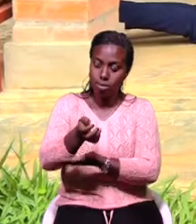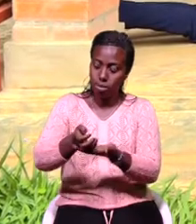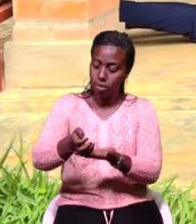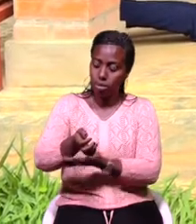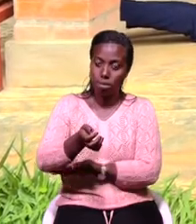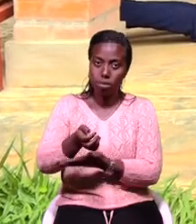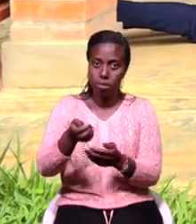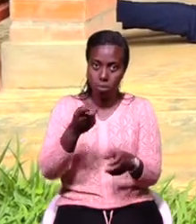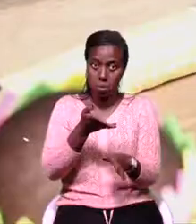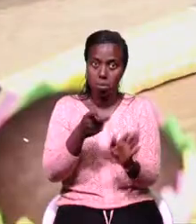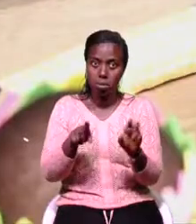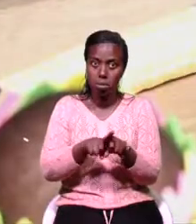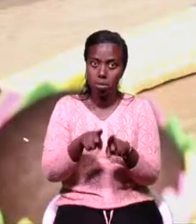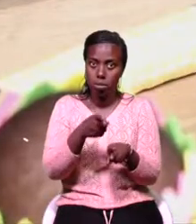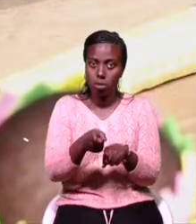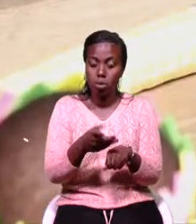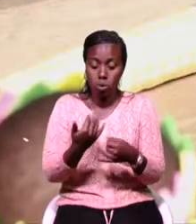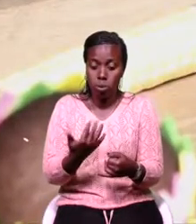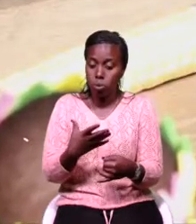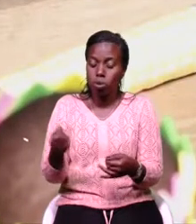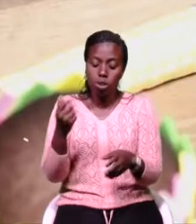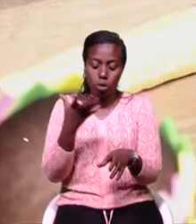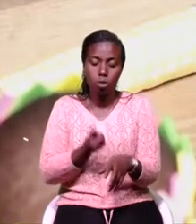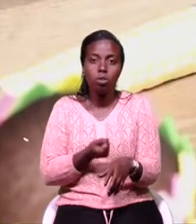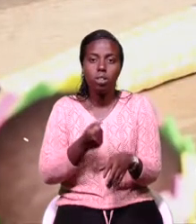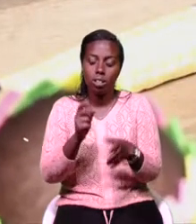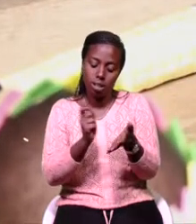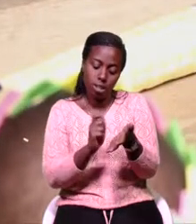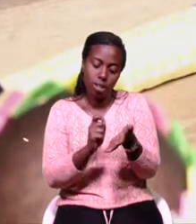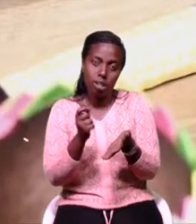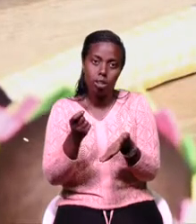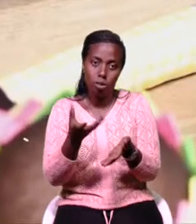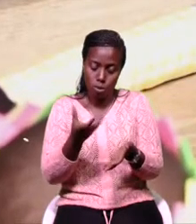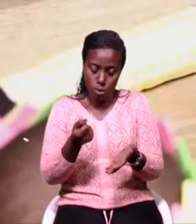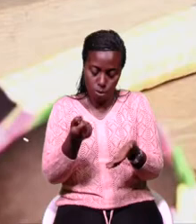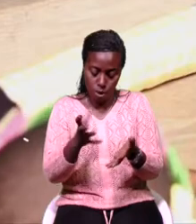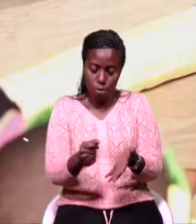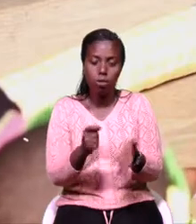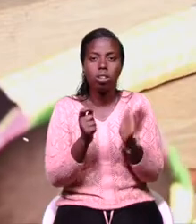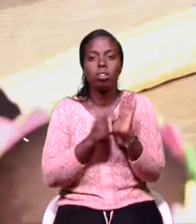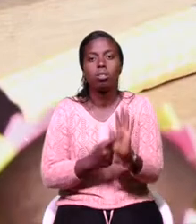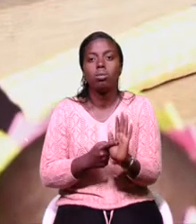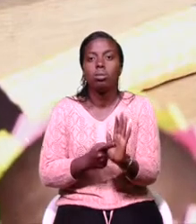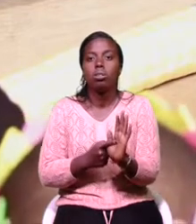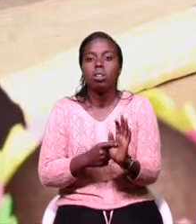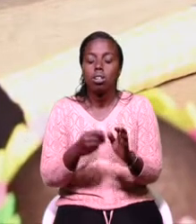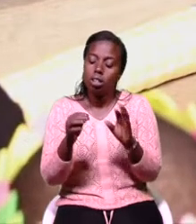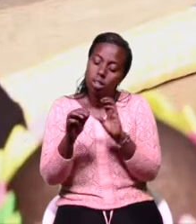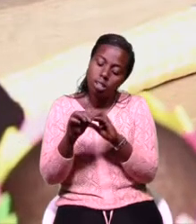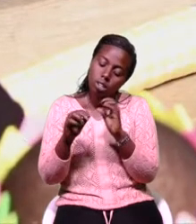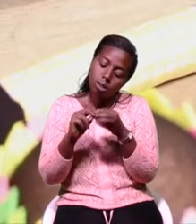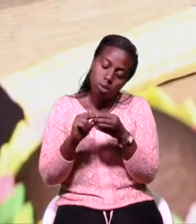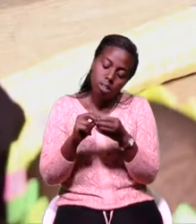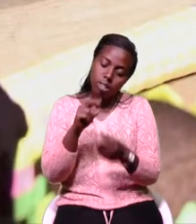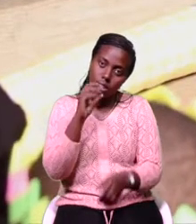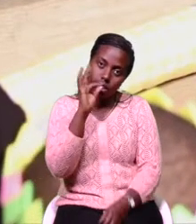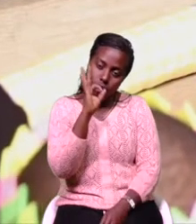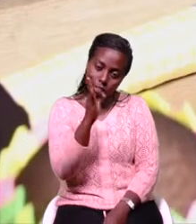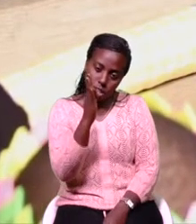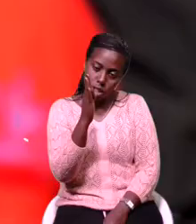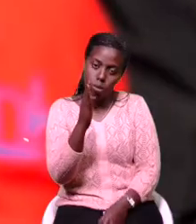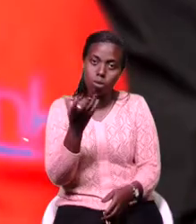urambuye ikiganza gutya noneho tugiye gufata ikaramu yacu ikaramu bayifata gutya ni ntoki eshatu zifata ikaramu